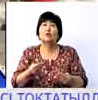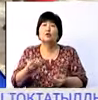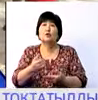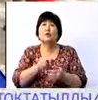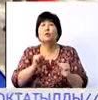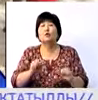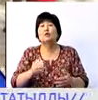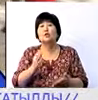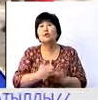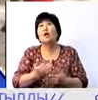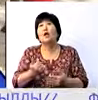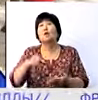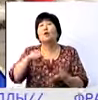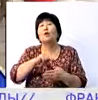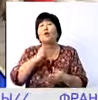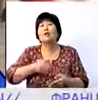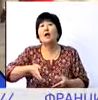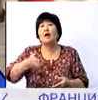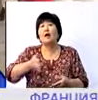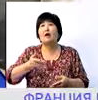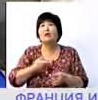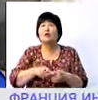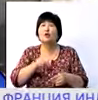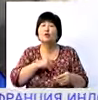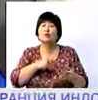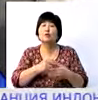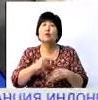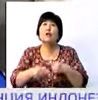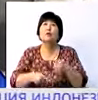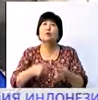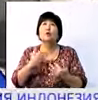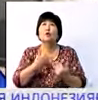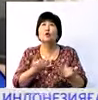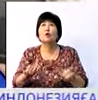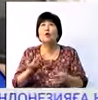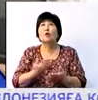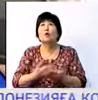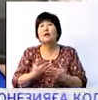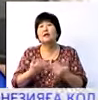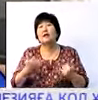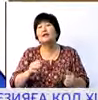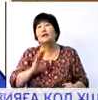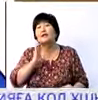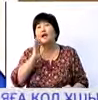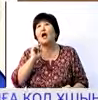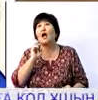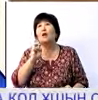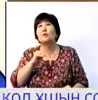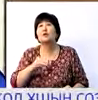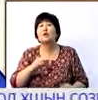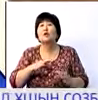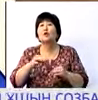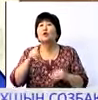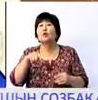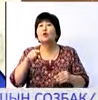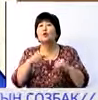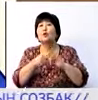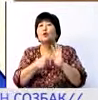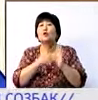жасалды. Пресс-турға қатысушыларға тұтынушылармен жұмыс жүргізу процесі де көрсетілді. Мәселен, қазіргі таңда Ақмешіт мөлтек ауданындағы нөмірі